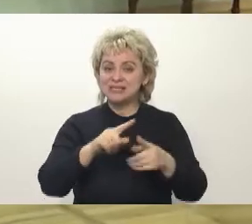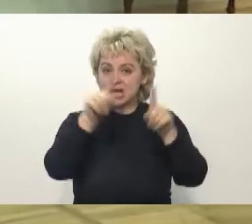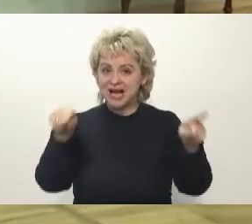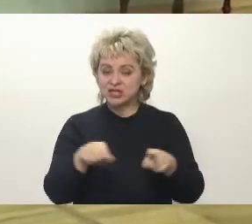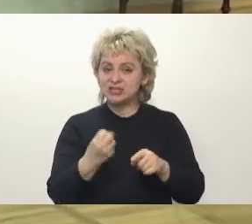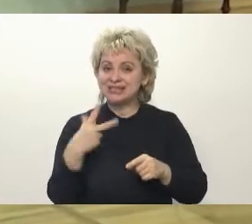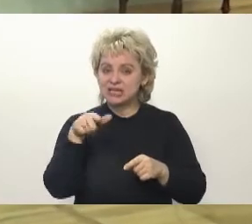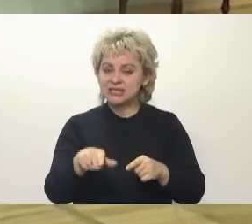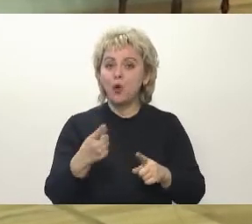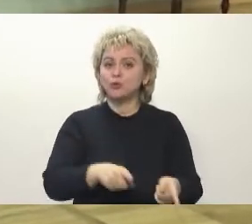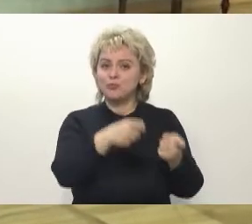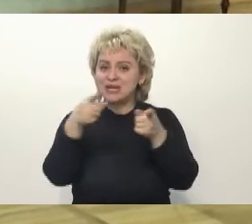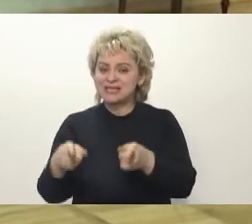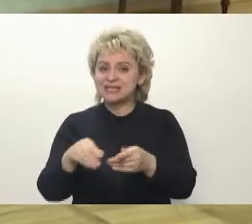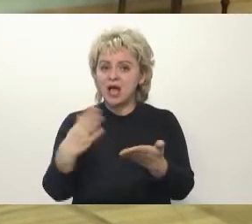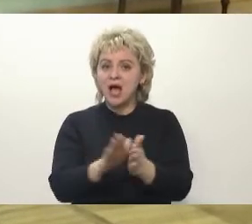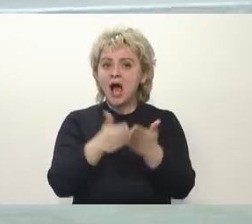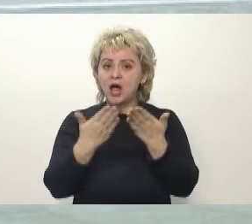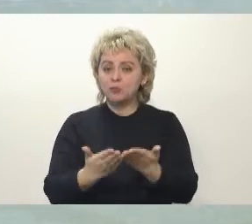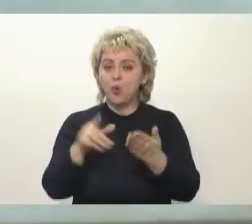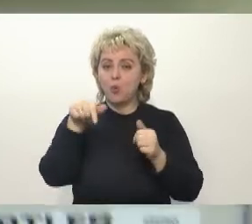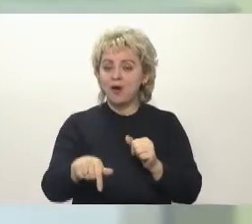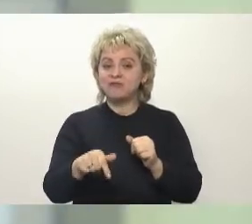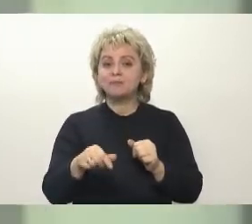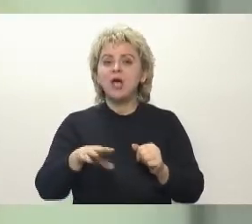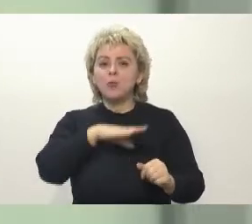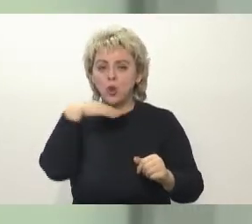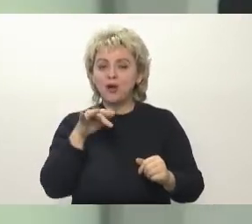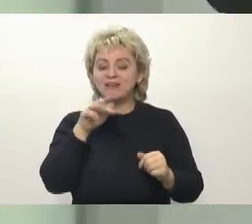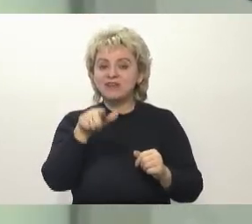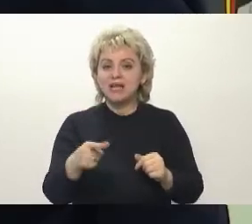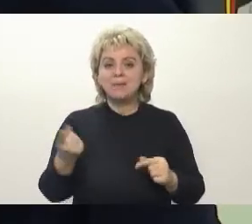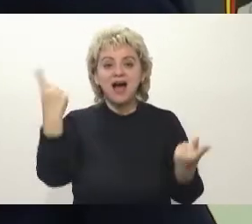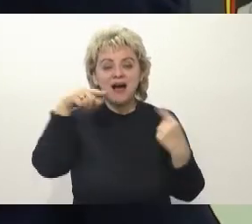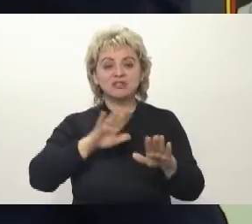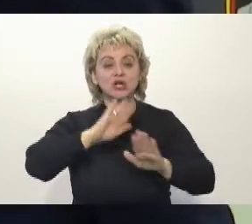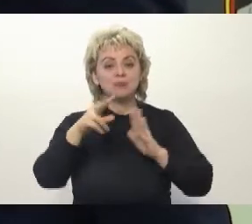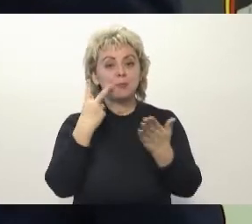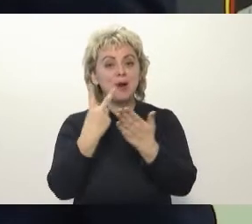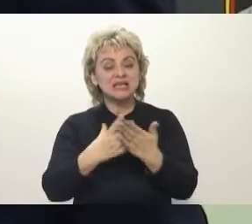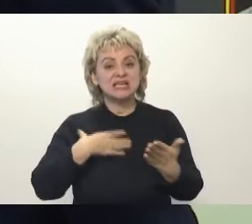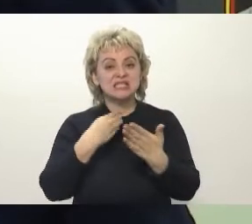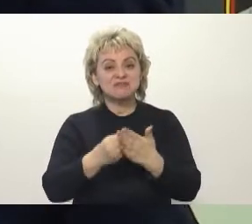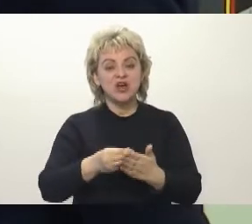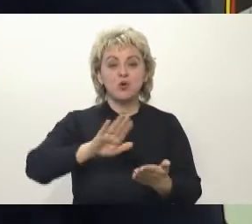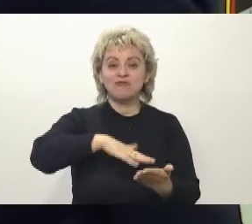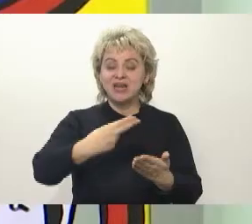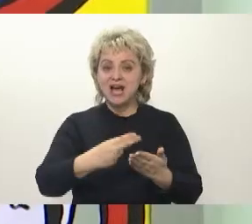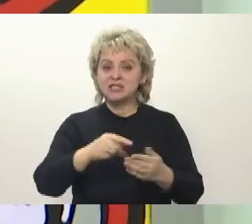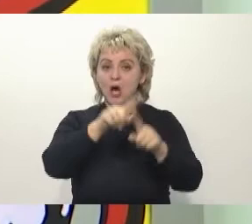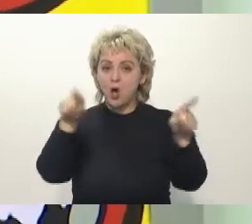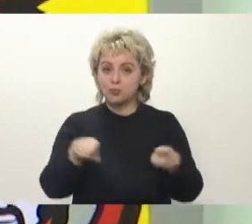Виталий Щербак перерисовал их с обложек студийных альбомов. «Море времени» автор выставки отображает и на своем варианте обложки